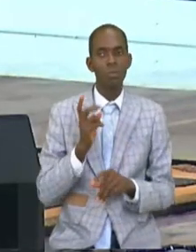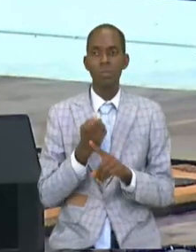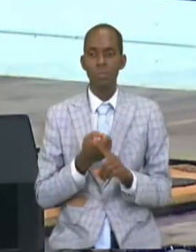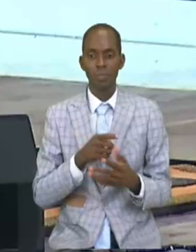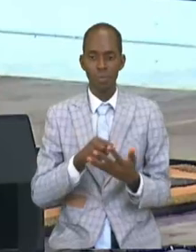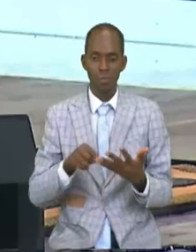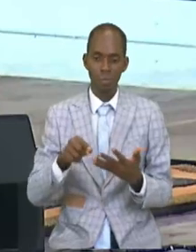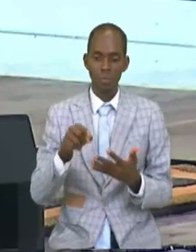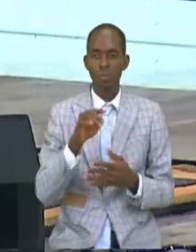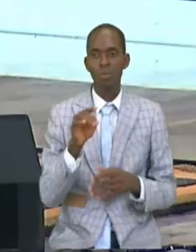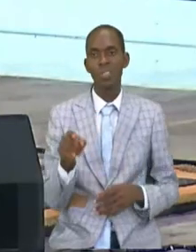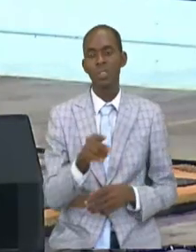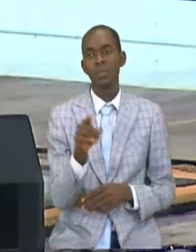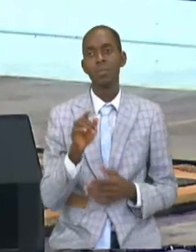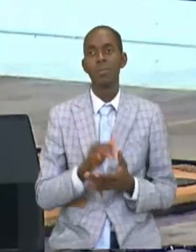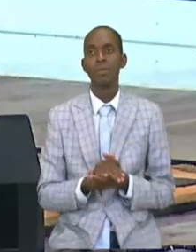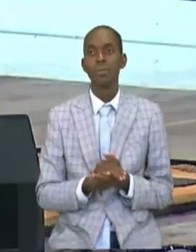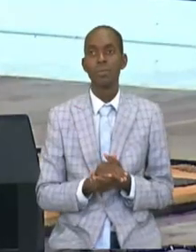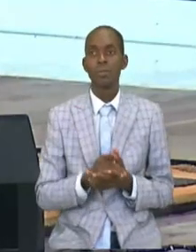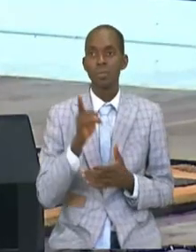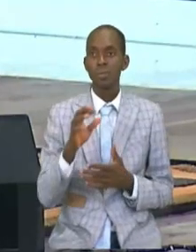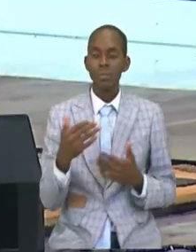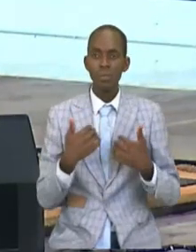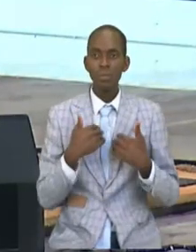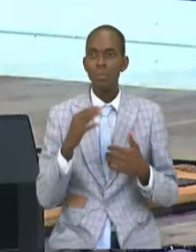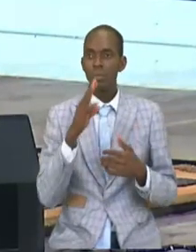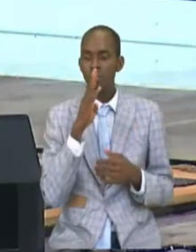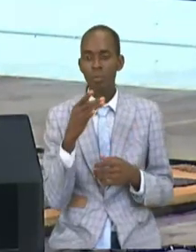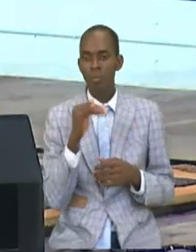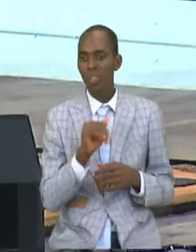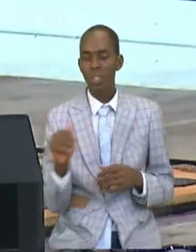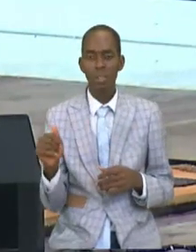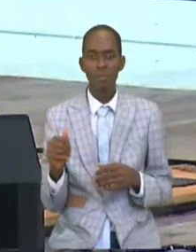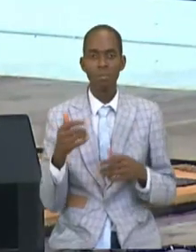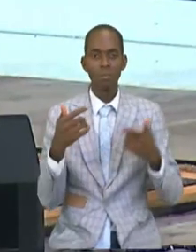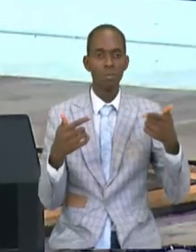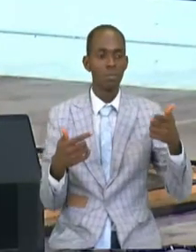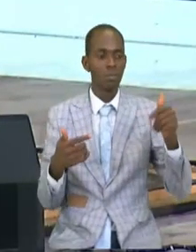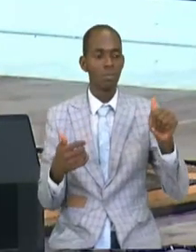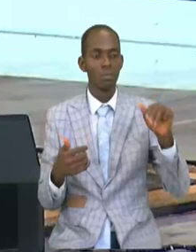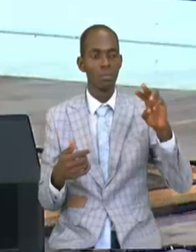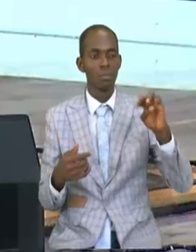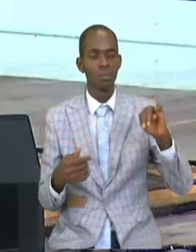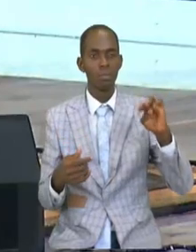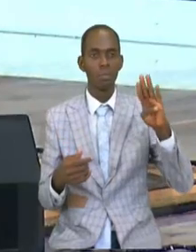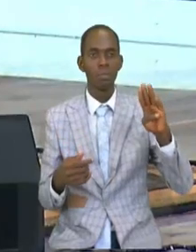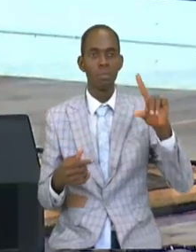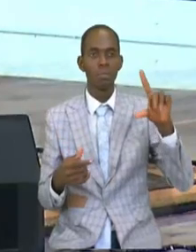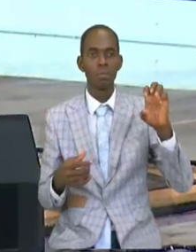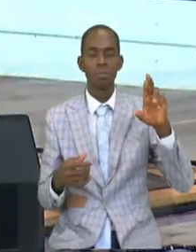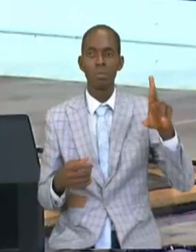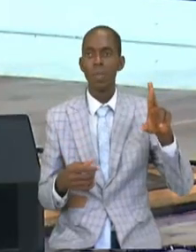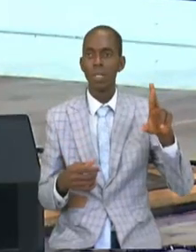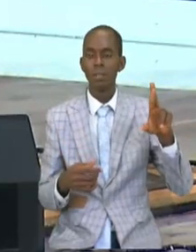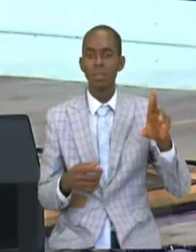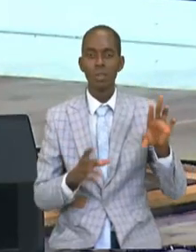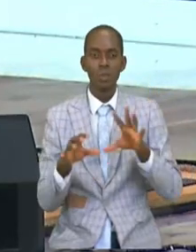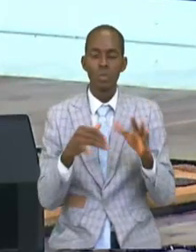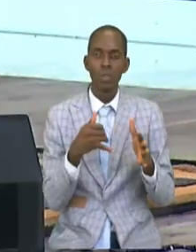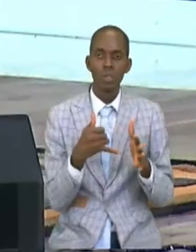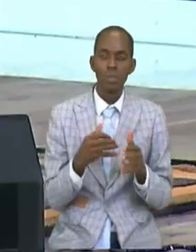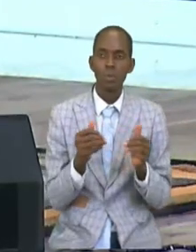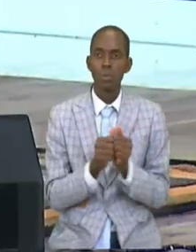femme mondaine, sortez du milieu d'eux. Vous étiez un spéculateur, un joueur de la